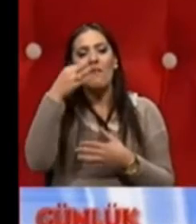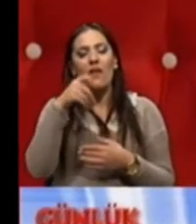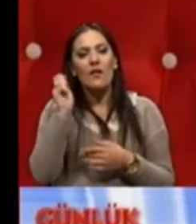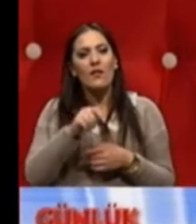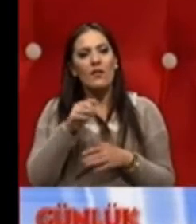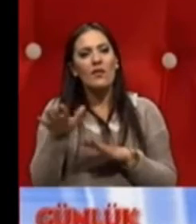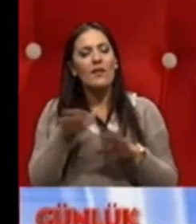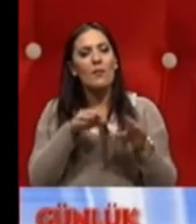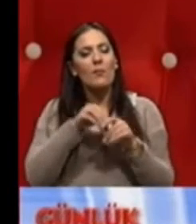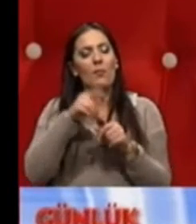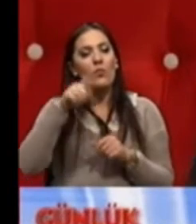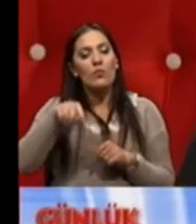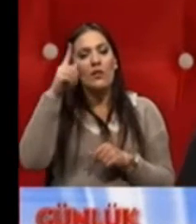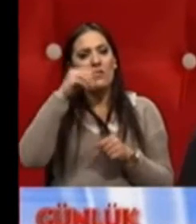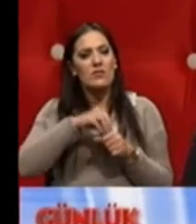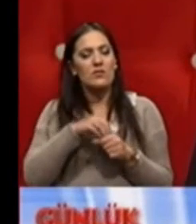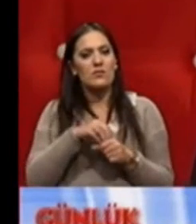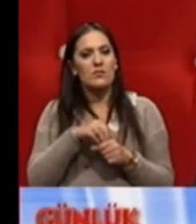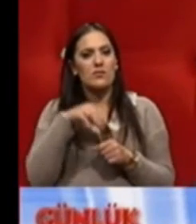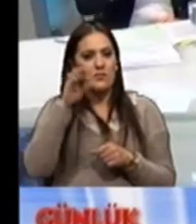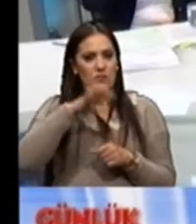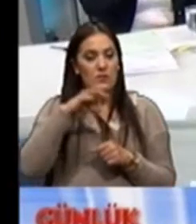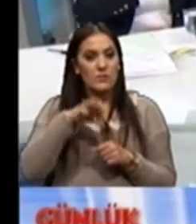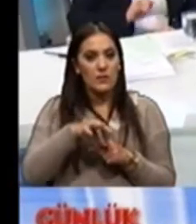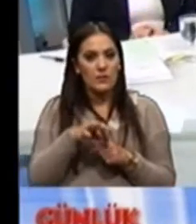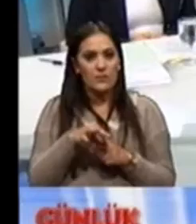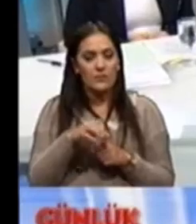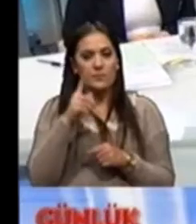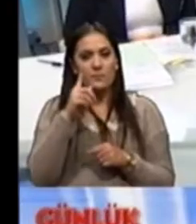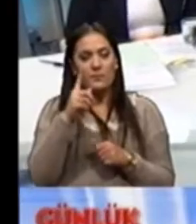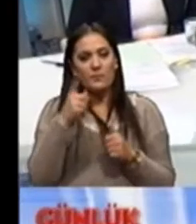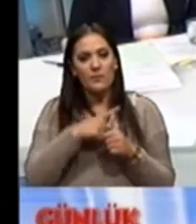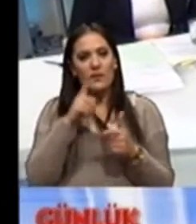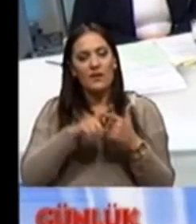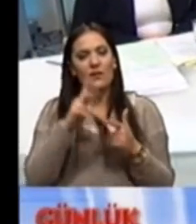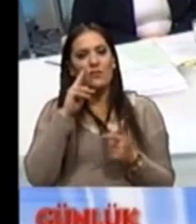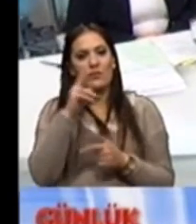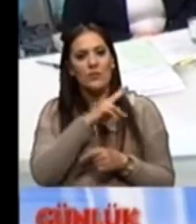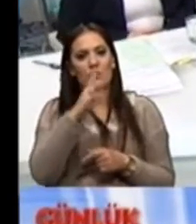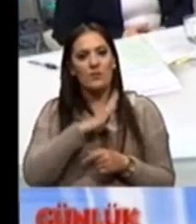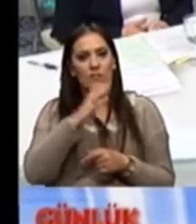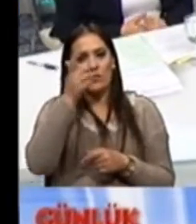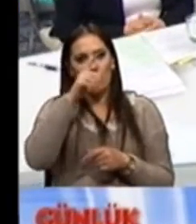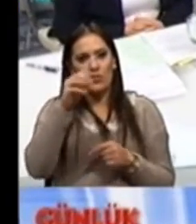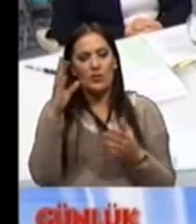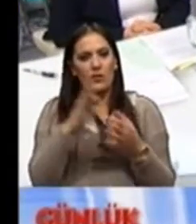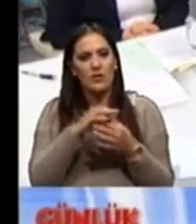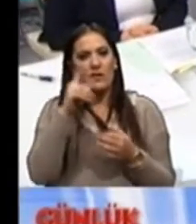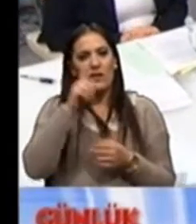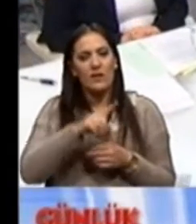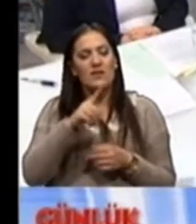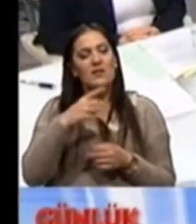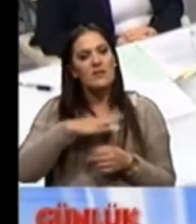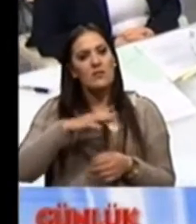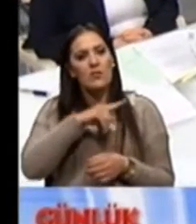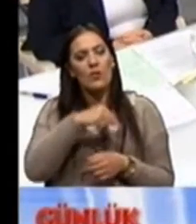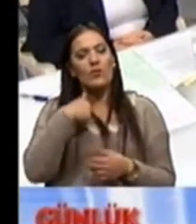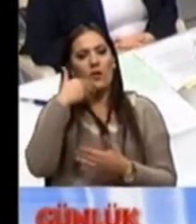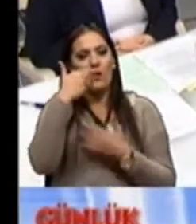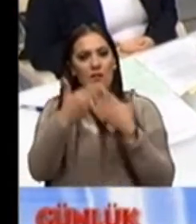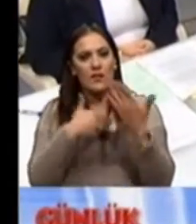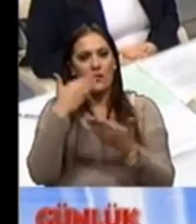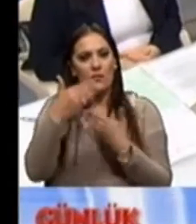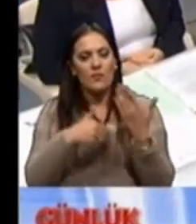ediyor deprem onlar için? Şimdi bir ikinci görüntümüz daha vardı Türkiye ile ilgili. İsterseniz onu da gündeme